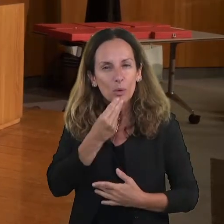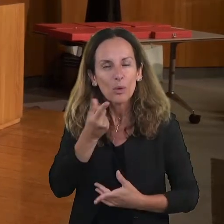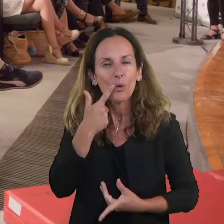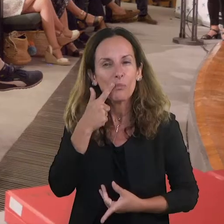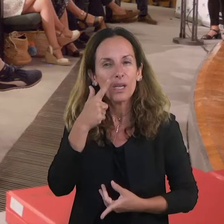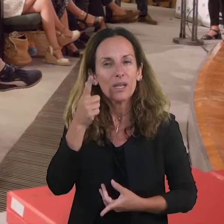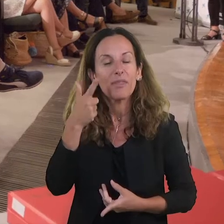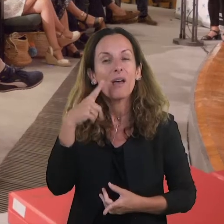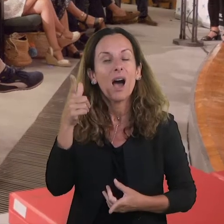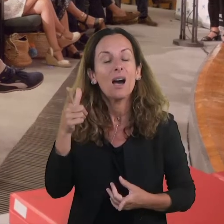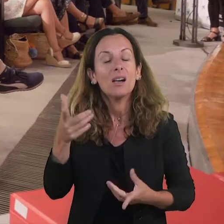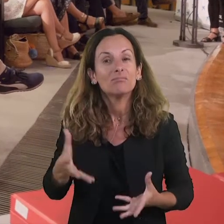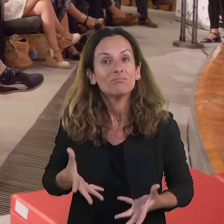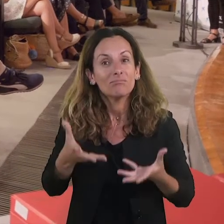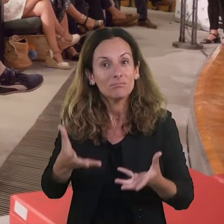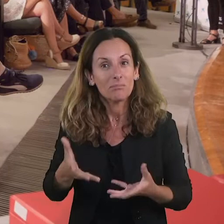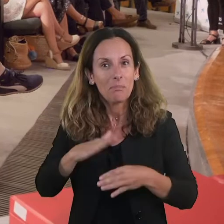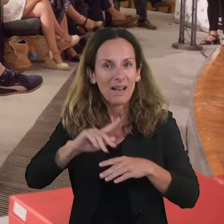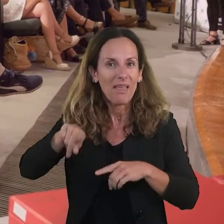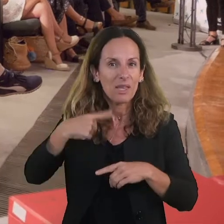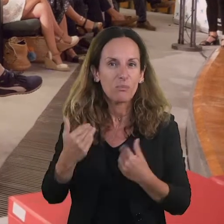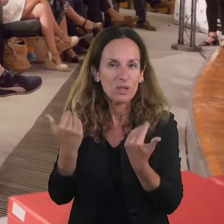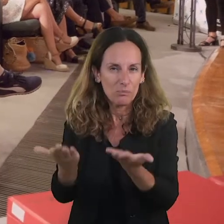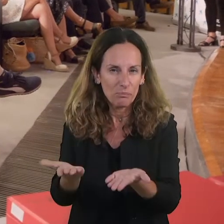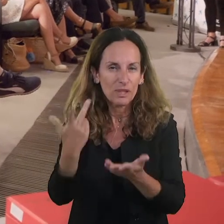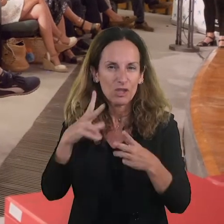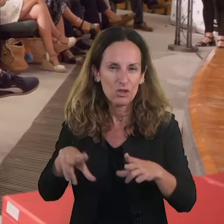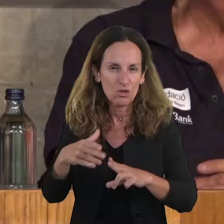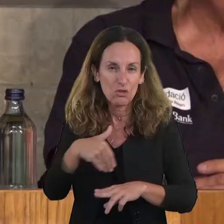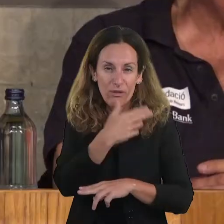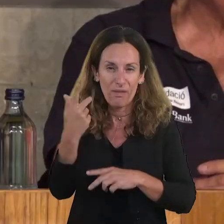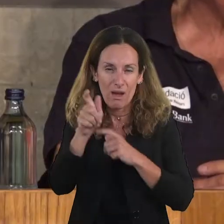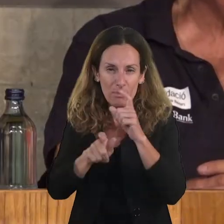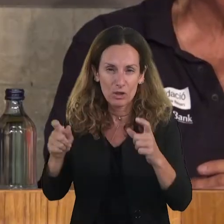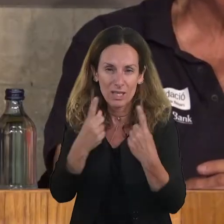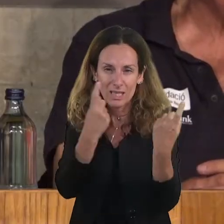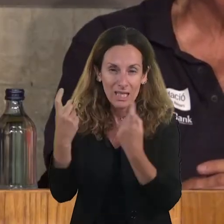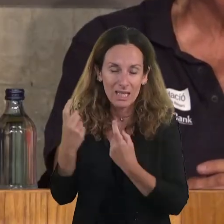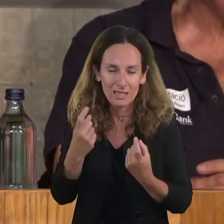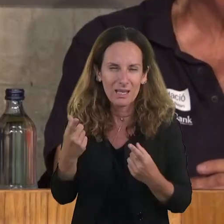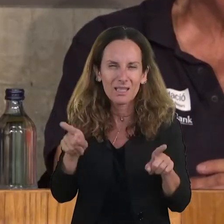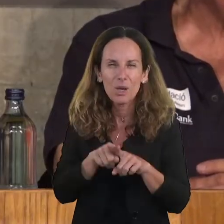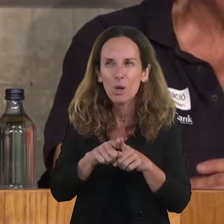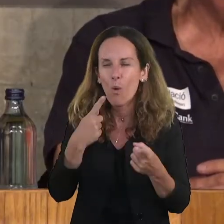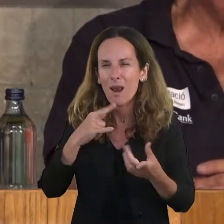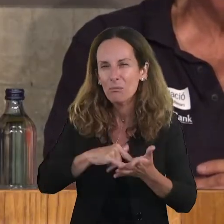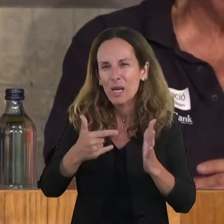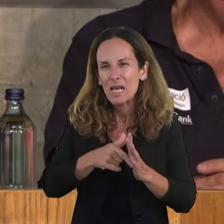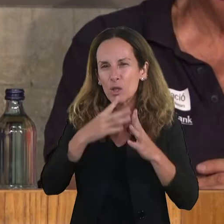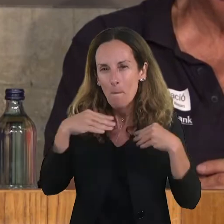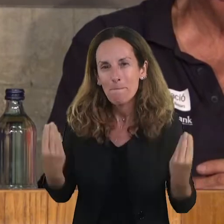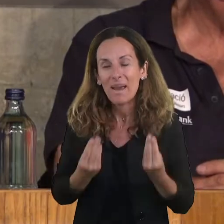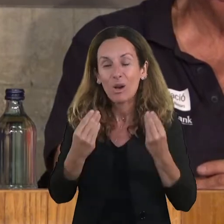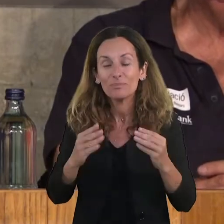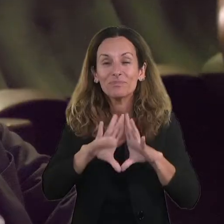d'agrair. I, per tant, crec que, bueno, que és més que una caminada, és més que un projecte, ja que torna molt gran el Güell de Lluc a peu. Per